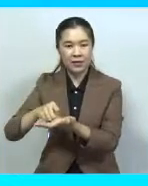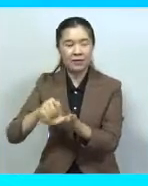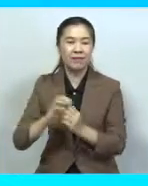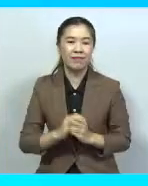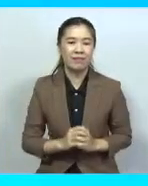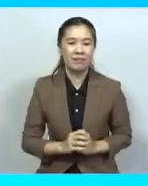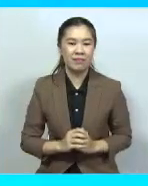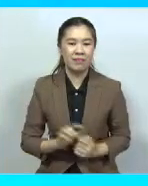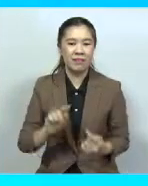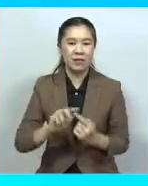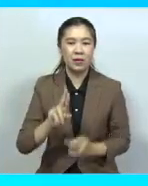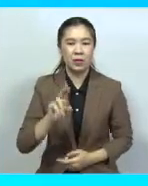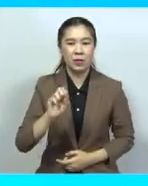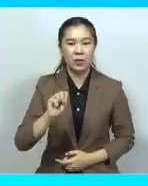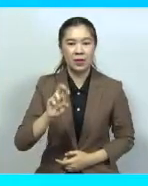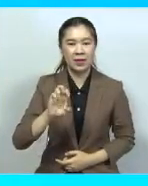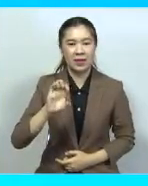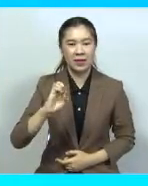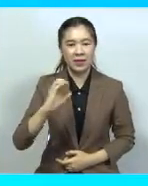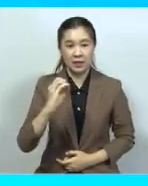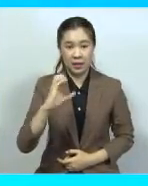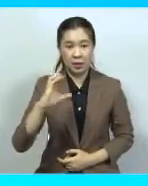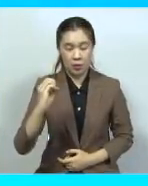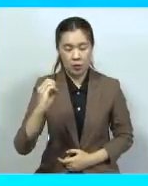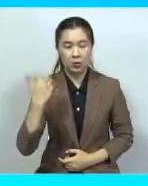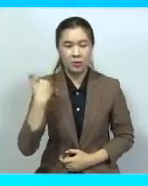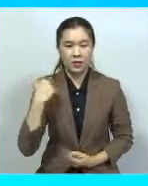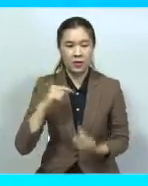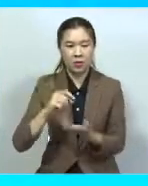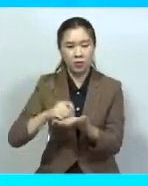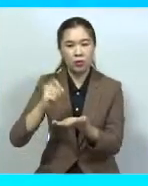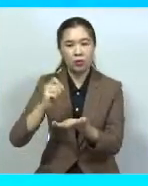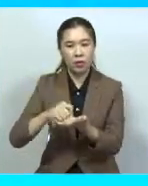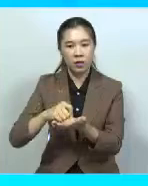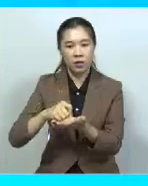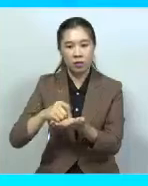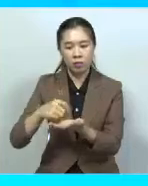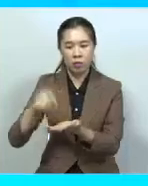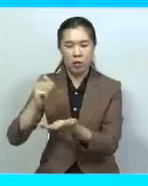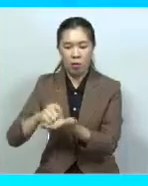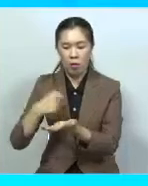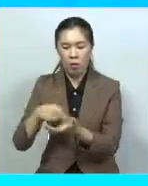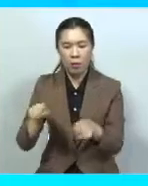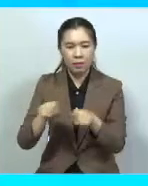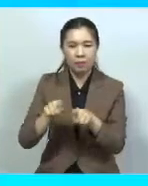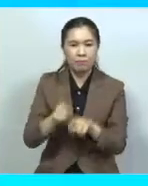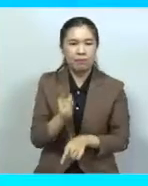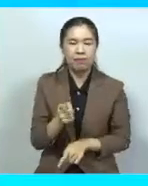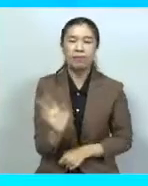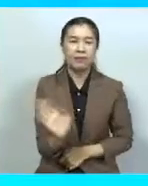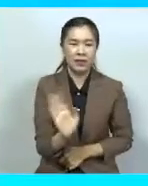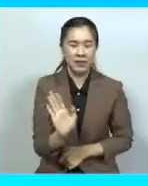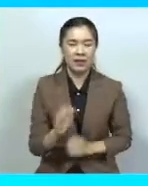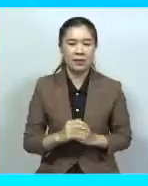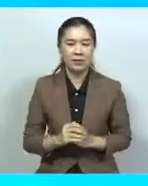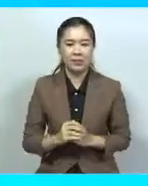ต้องไม่ได้ที่ต้องการสงวนรักษาโดยเร่งด่วนค่ะซึ่งไม่ถือว่าเป็นการขึ้นทะเบียนซ้ำซ้อนกับของไทยนะคะเนื่อง